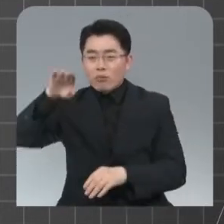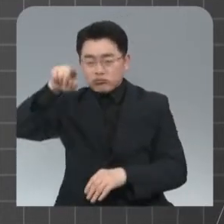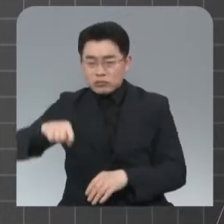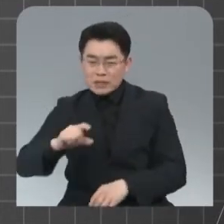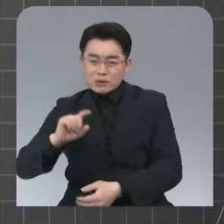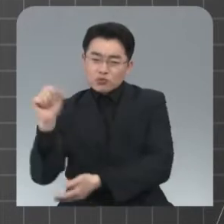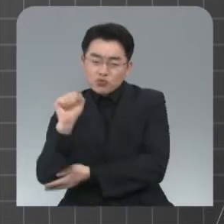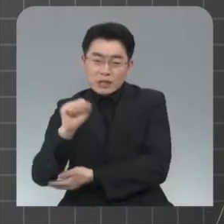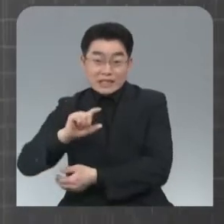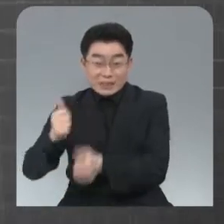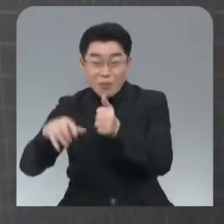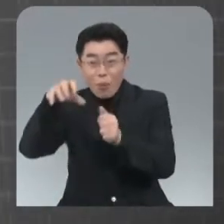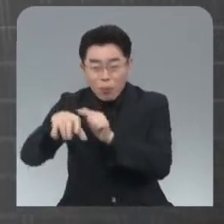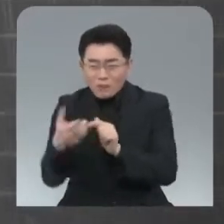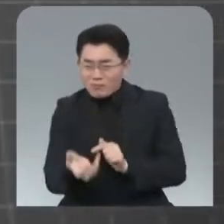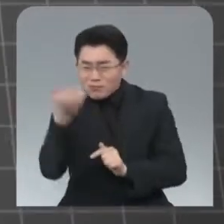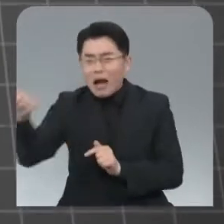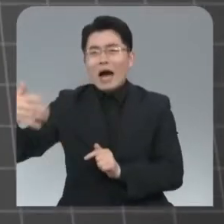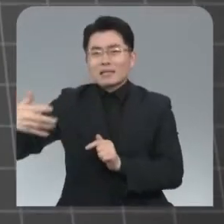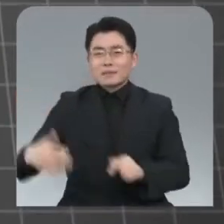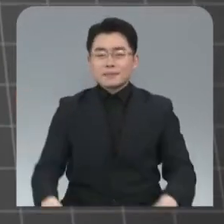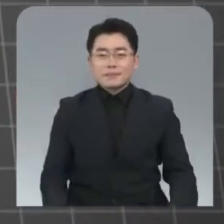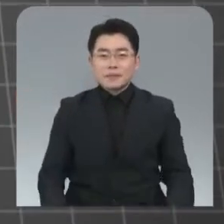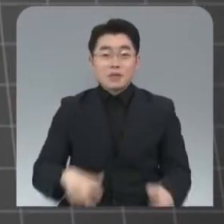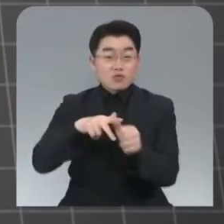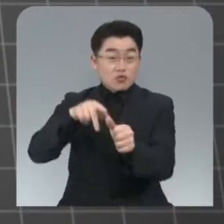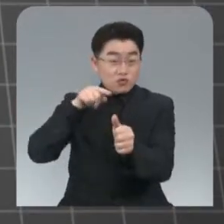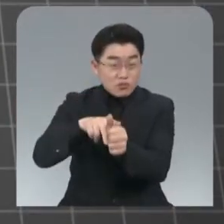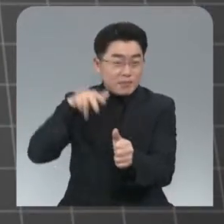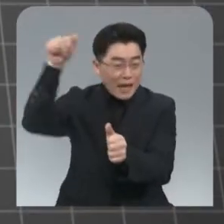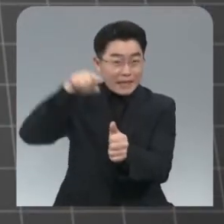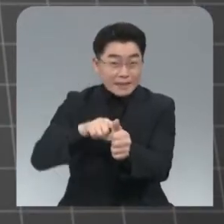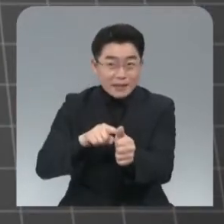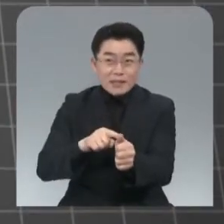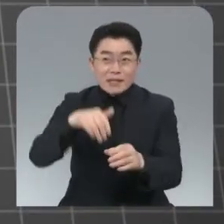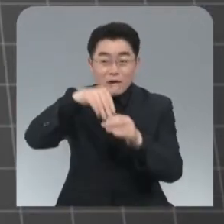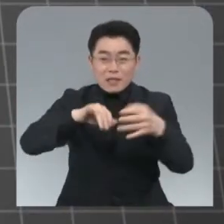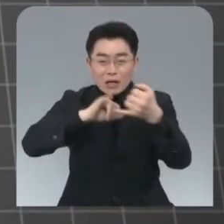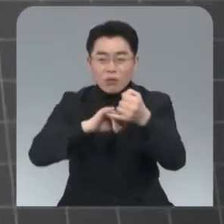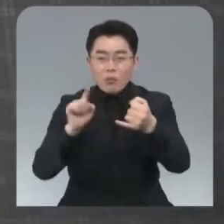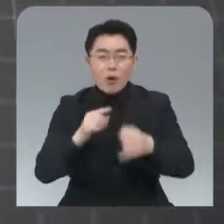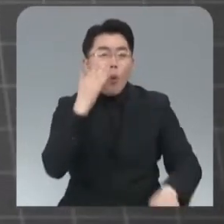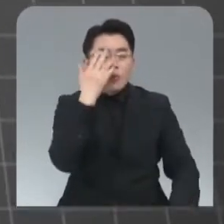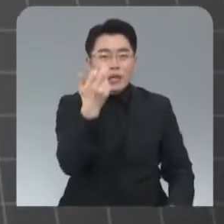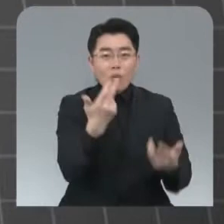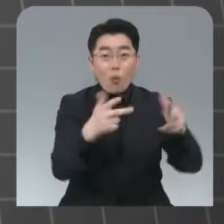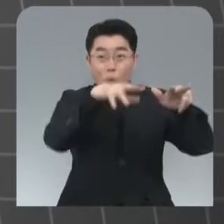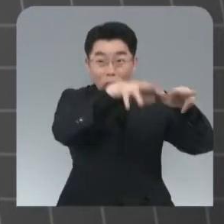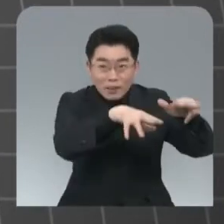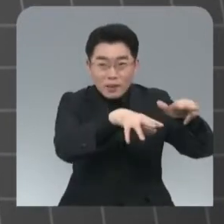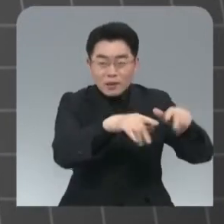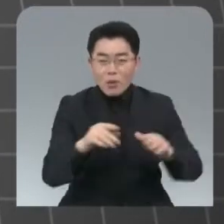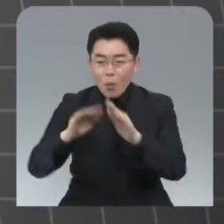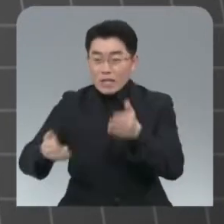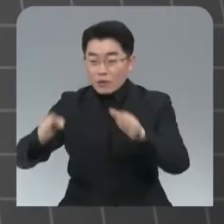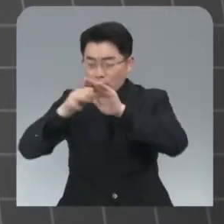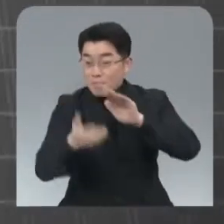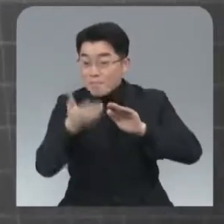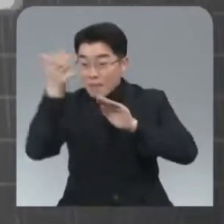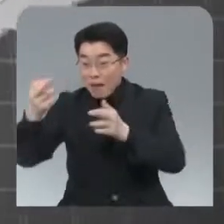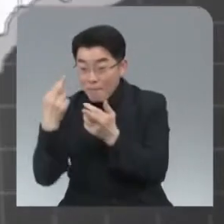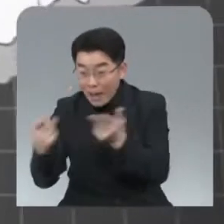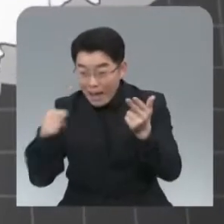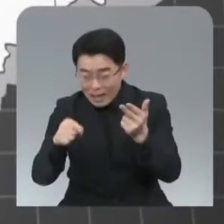됐습니다. 대선 후보들의 방안을 짚어봅니다. 용산공원 등 국공유지와 공공기관 이전